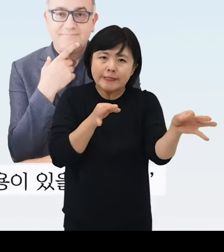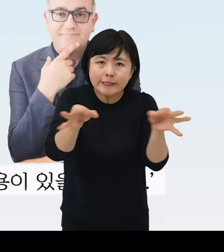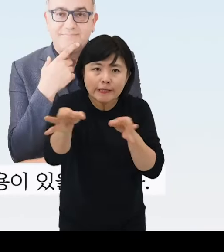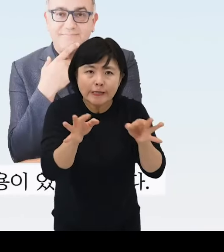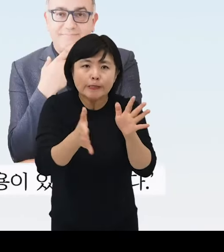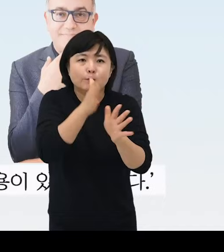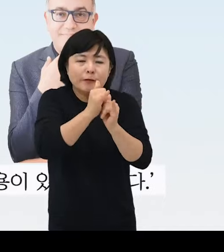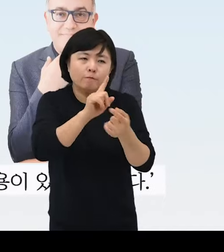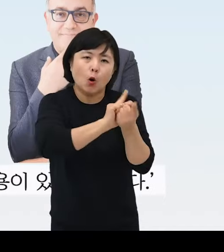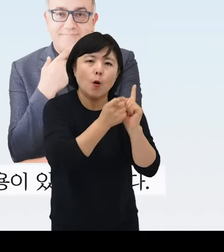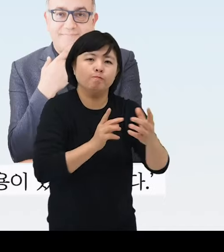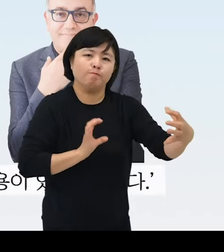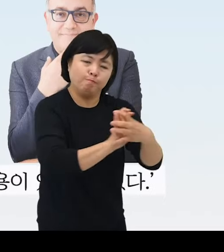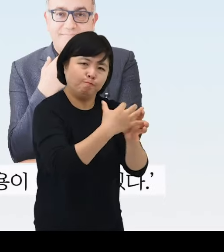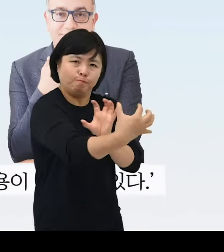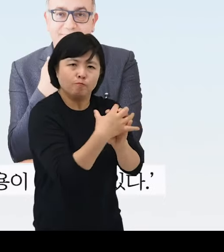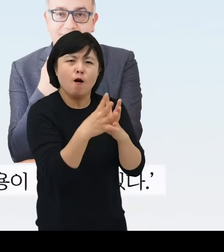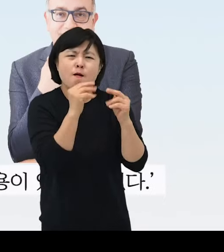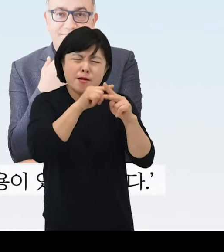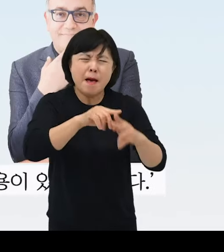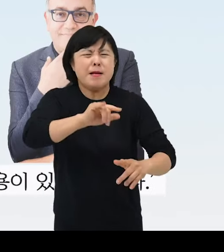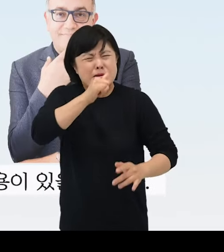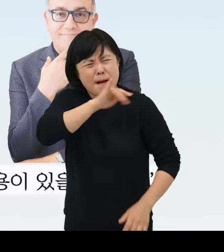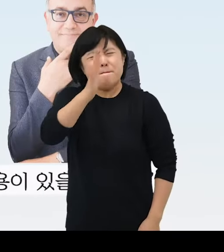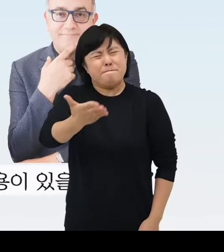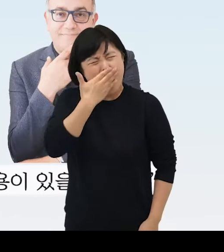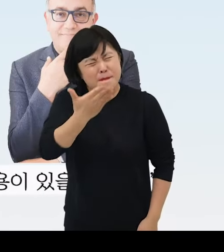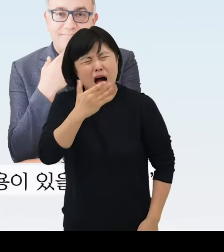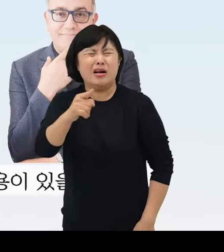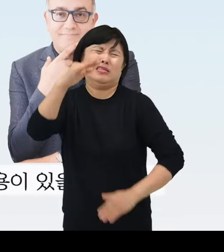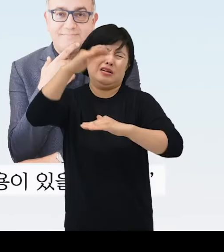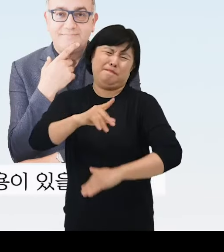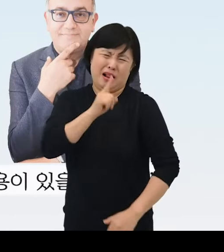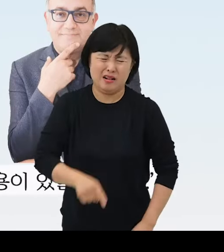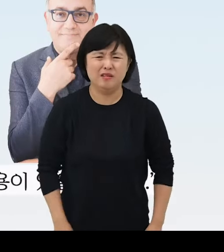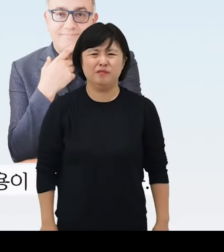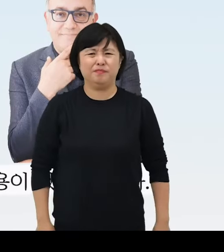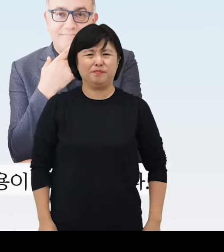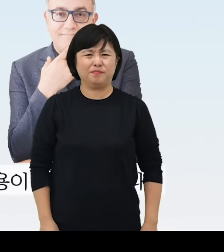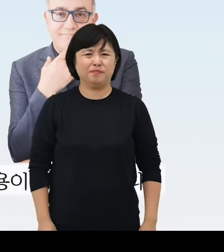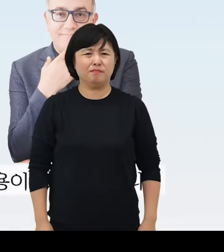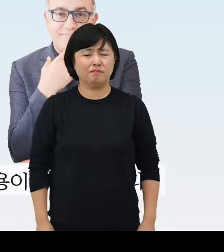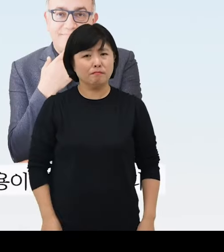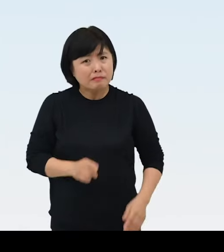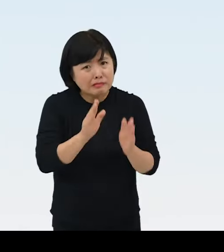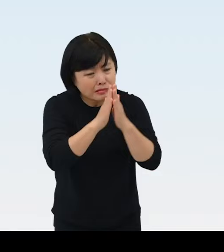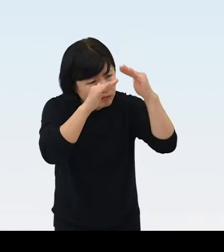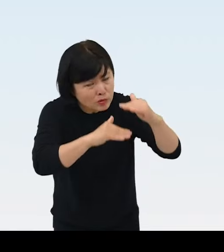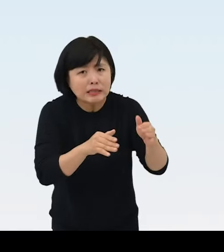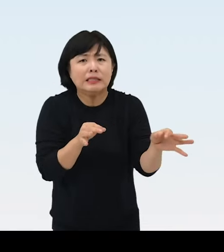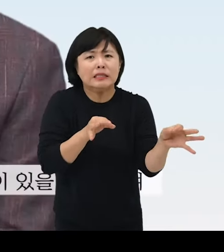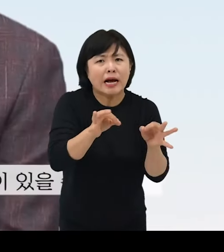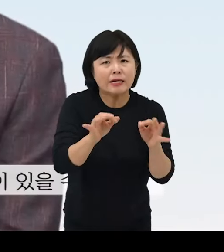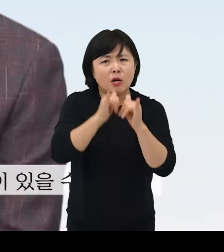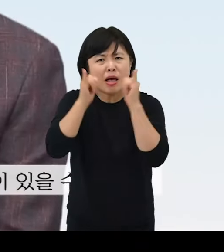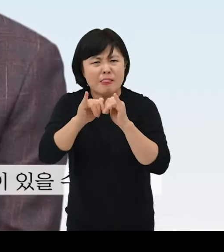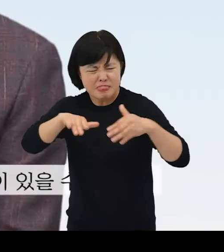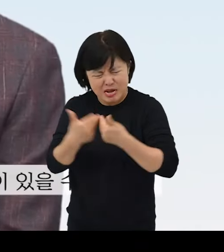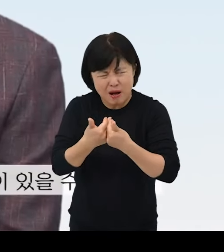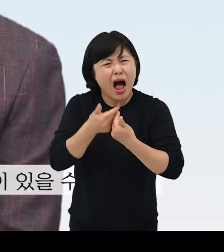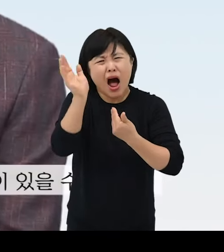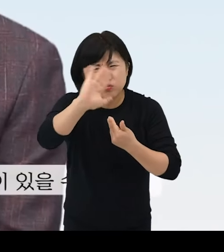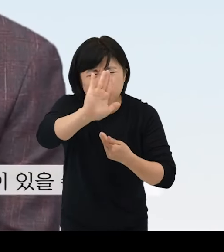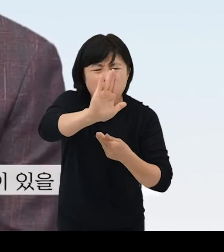나아가서 시장 속의 시민의 어떤 상호작용 이런 것들이 얼마든지 있을 수 있다라는 생각을 하는 것이죠. 그래서 이 책은